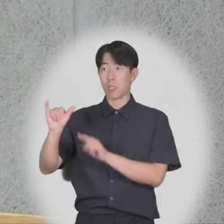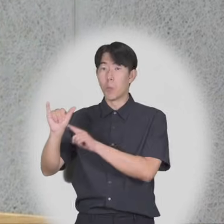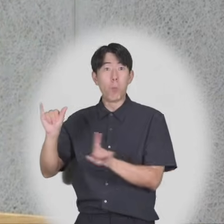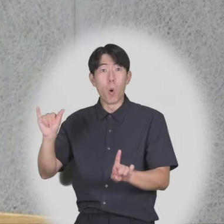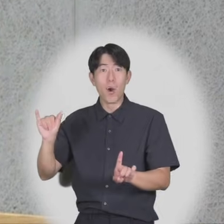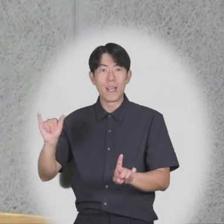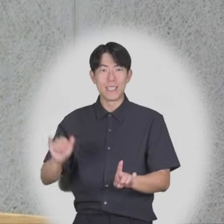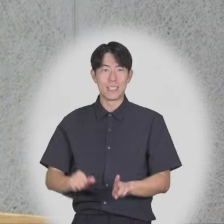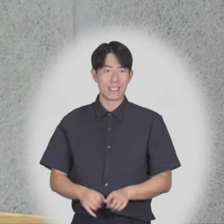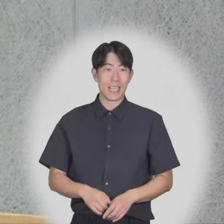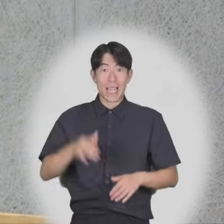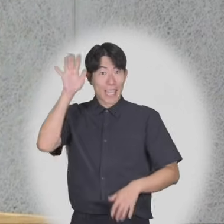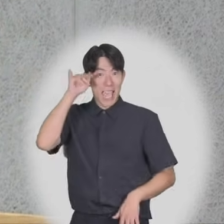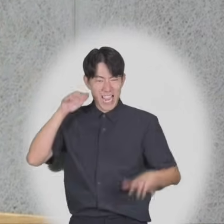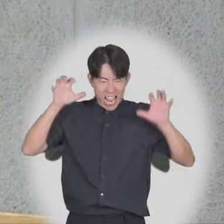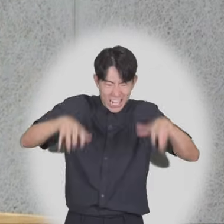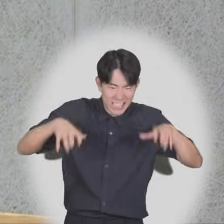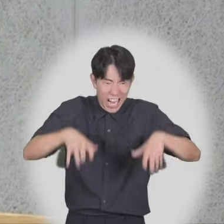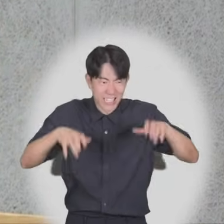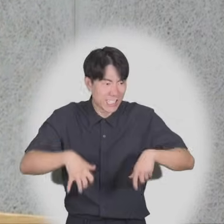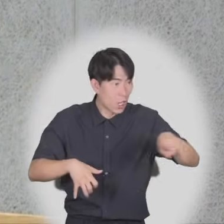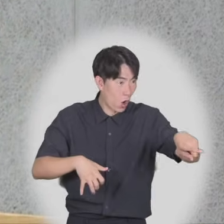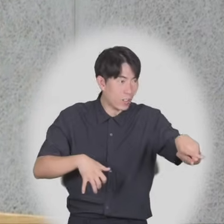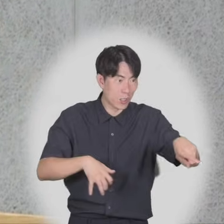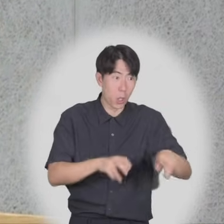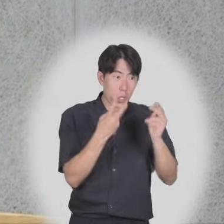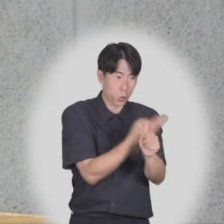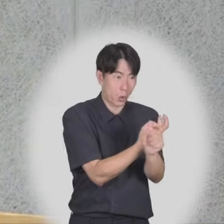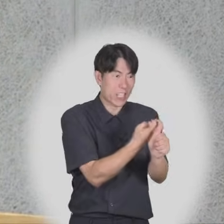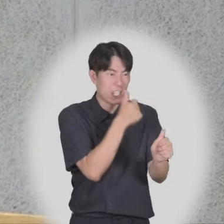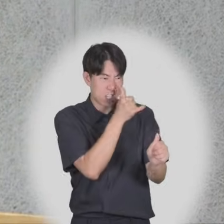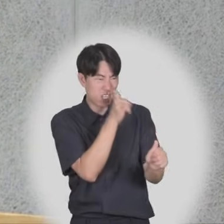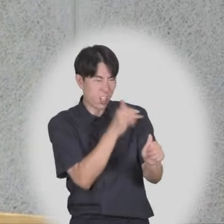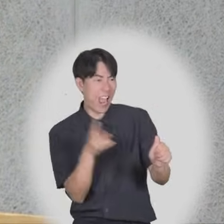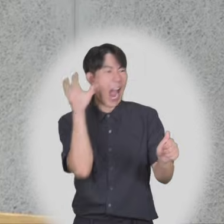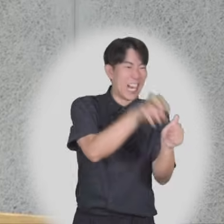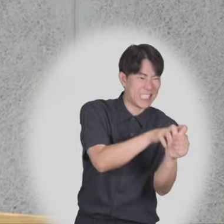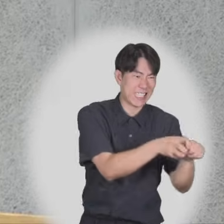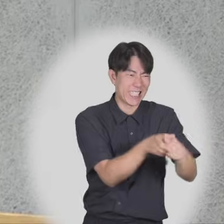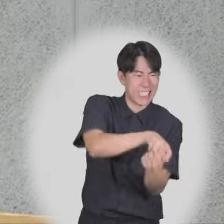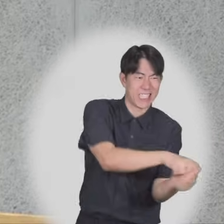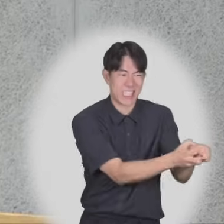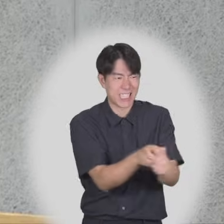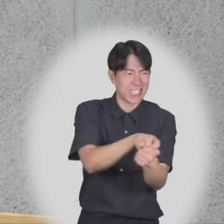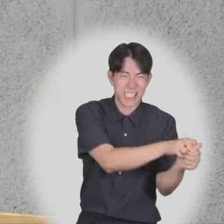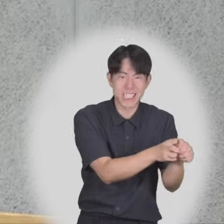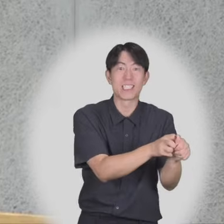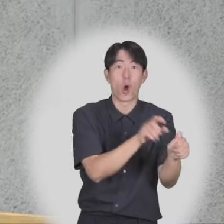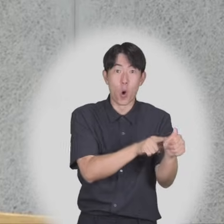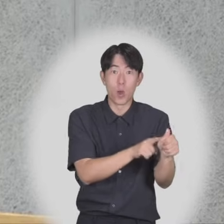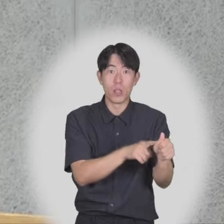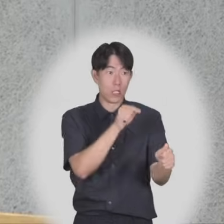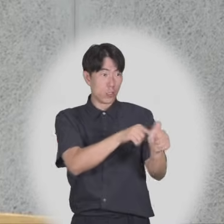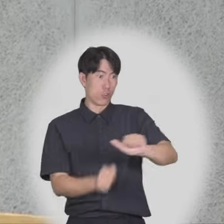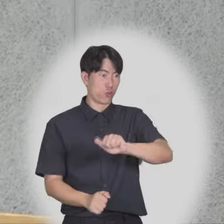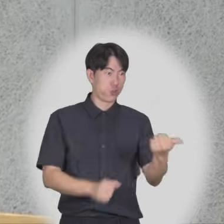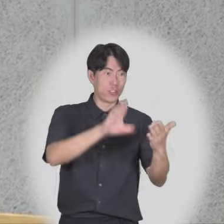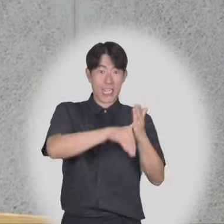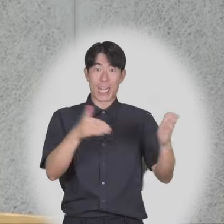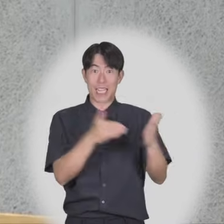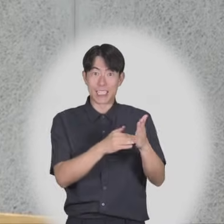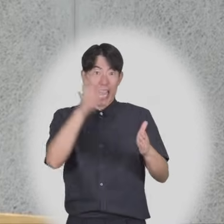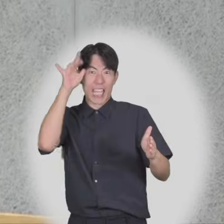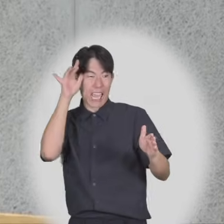사냥감을 물고 흔들어대는 겁니다. 영혼의 파멸에 이를 때까지 사냥개가 그 사냥감을